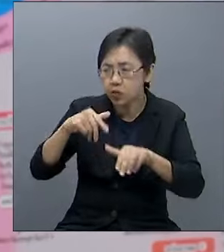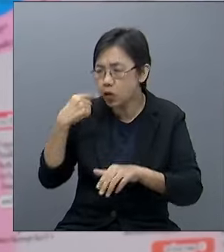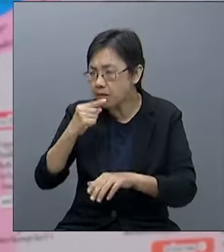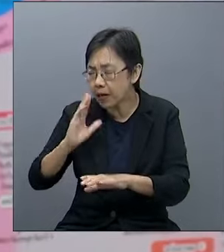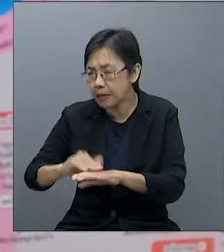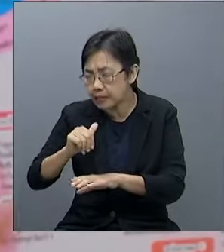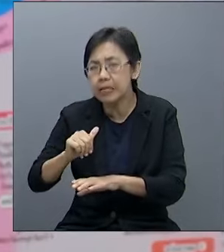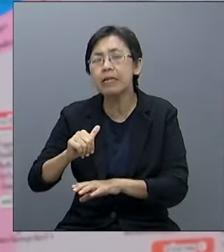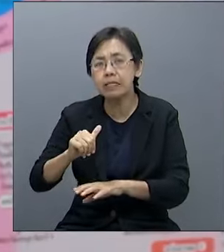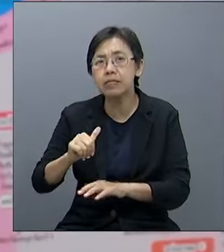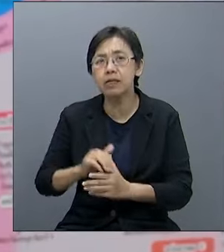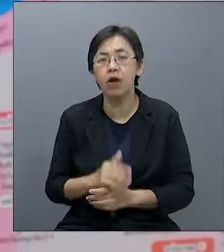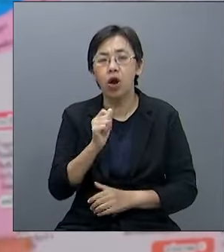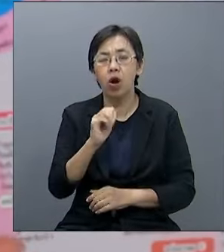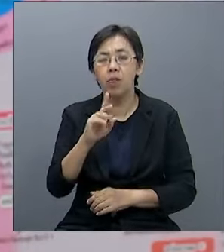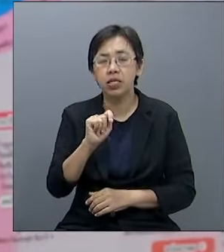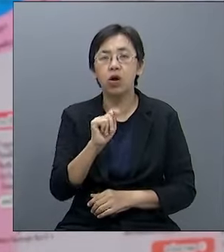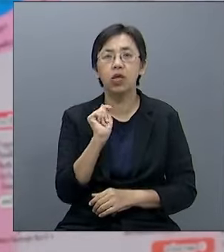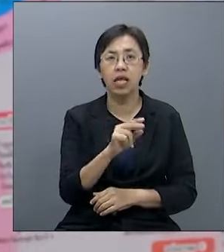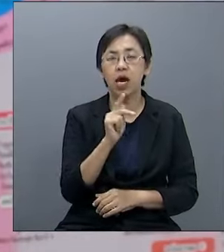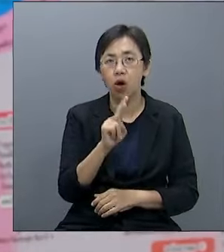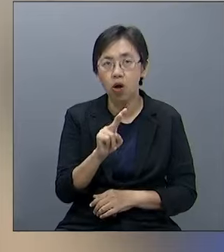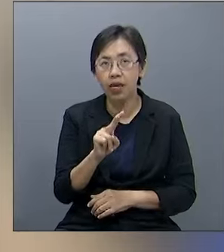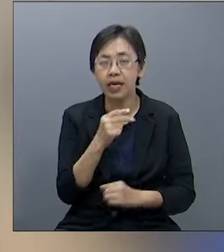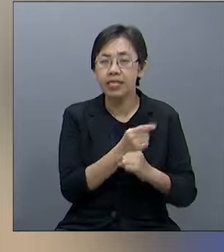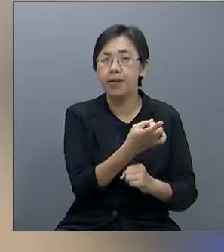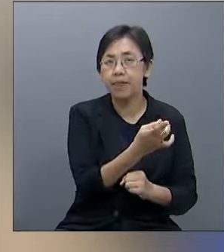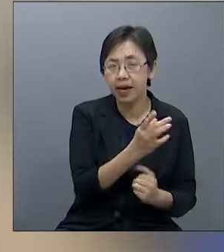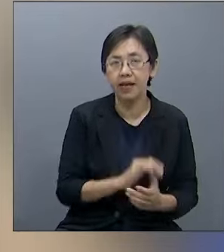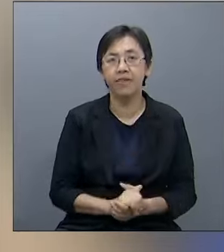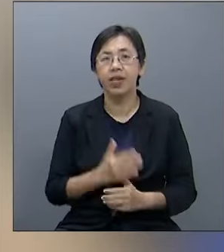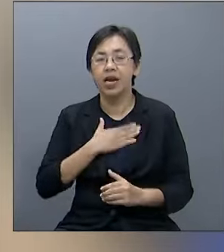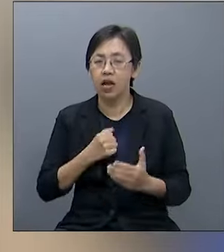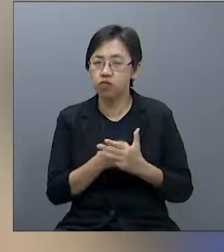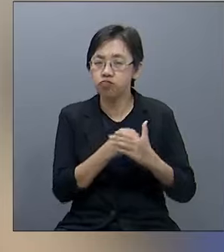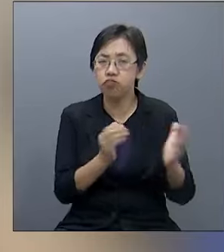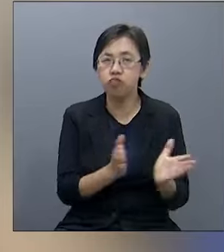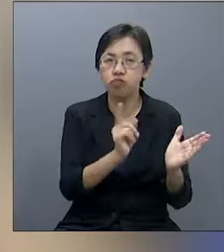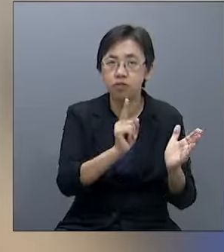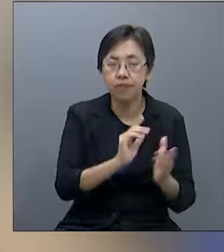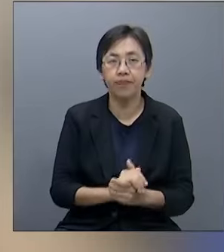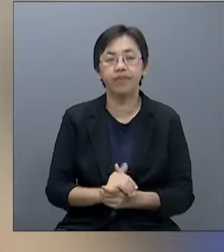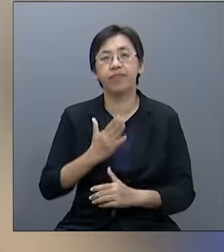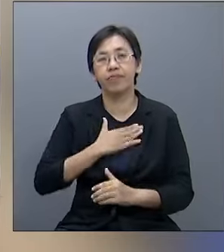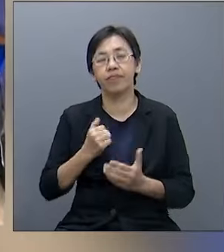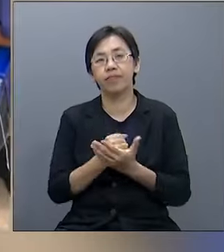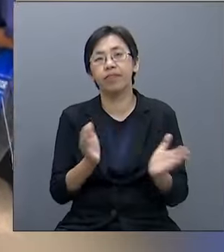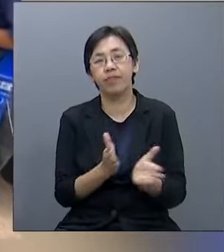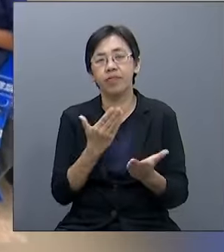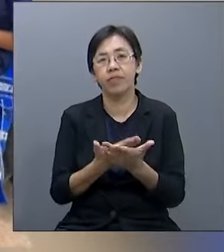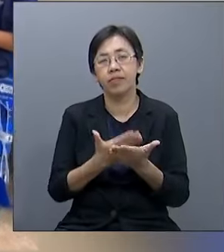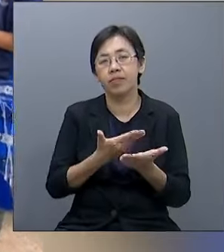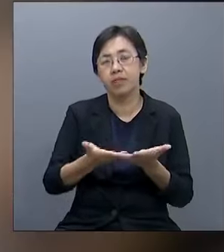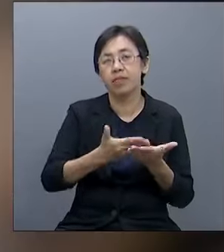าอบต.ท่าคอยมีศักยภาพอะไรเราขับเคลื่อนในเรื่องของการลดรายจ่าย พิ่มร